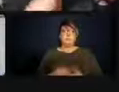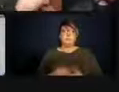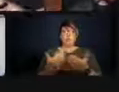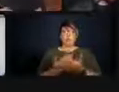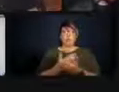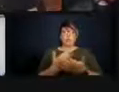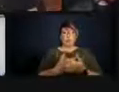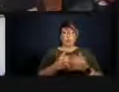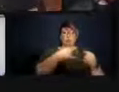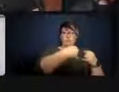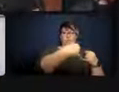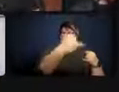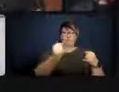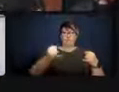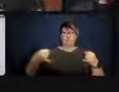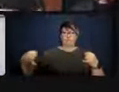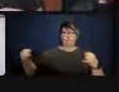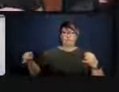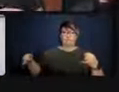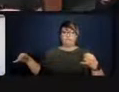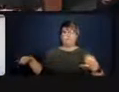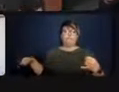2023-2024. هنالك طبعا